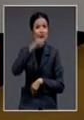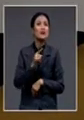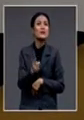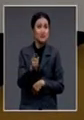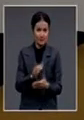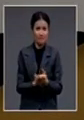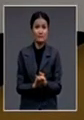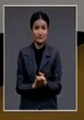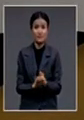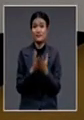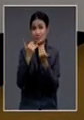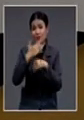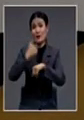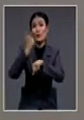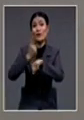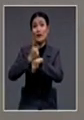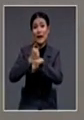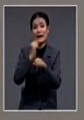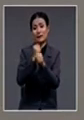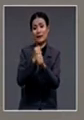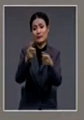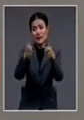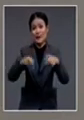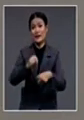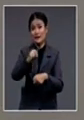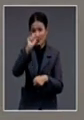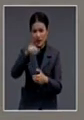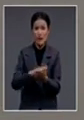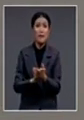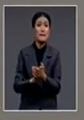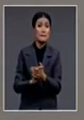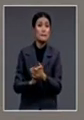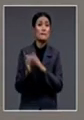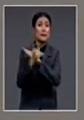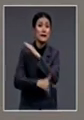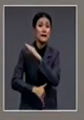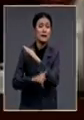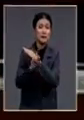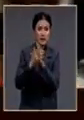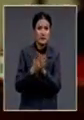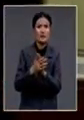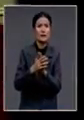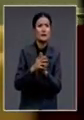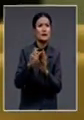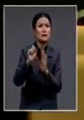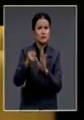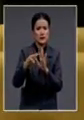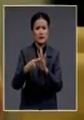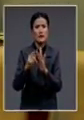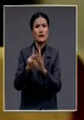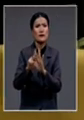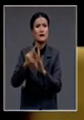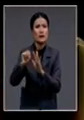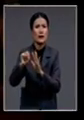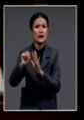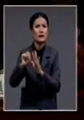บียหัวหน้าผู้จัดทำรายงานฉบับนี้บอกว่าประเทศในสแกนดิเนเวียแน่นอนยังคงตบเท้ายึดอันดับต้นๆของตาราง